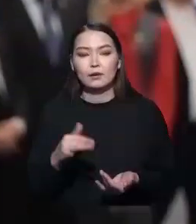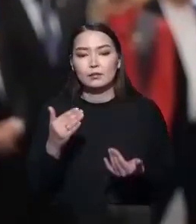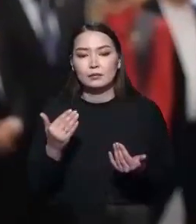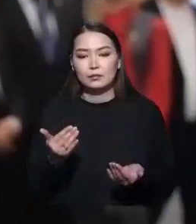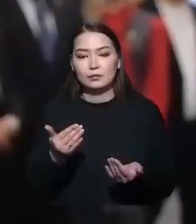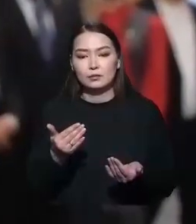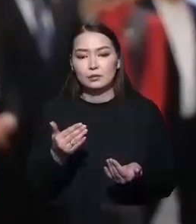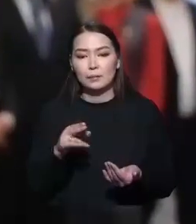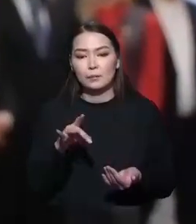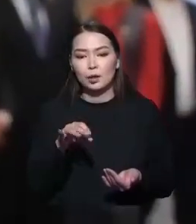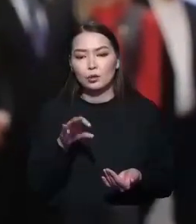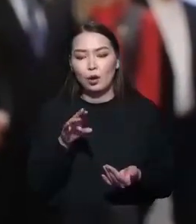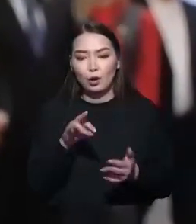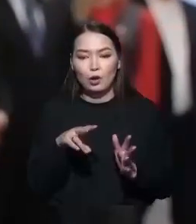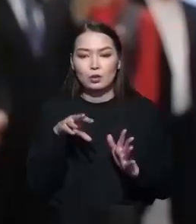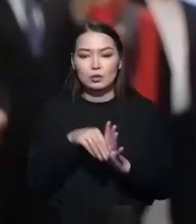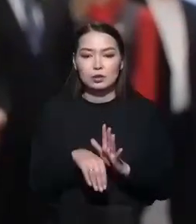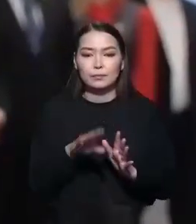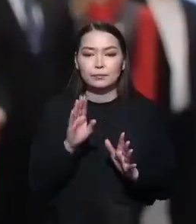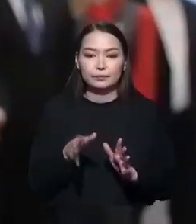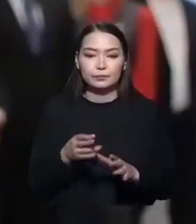құрылтайдың протоколына енгізіледі.